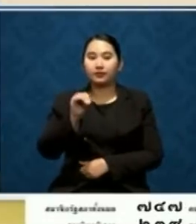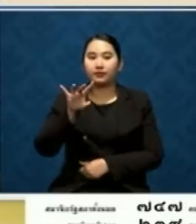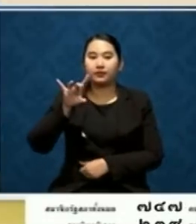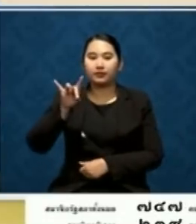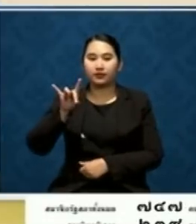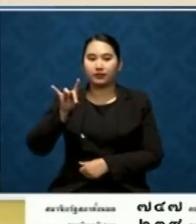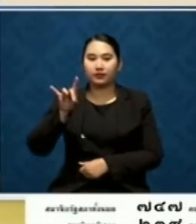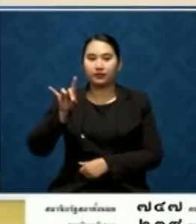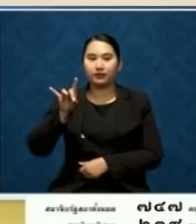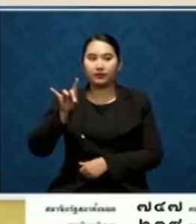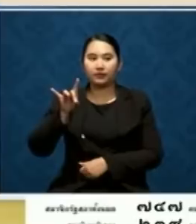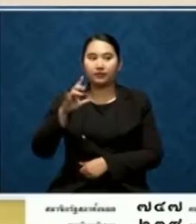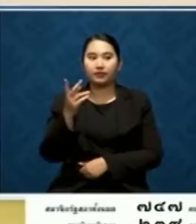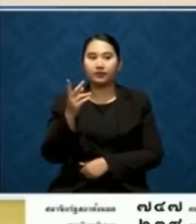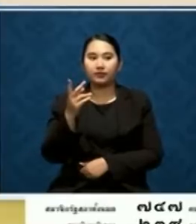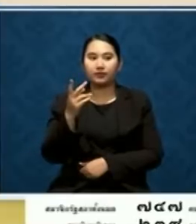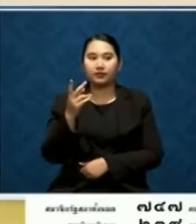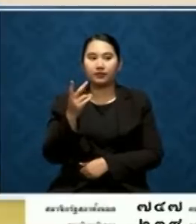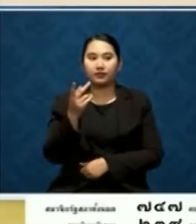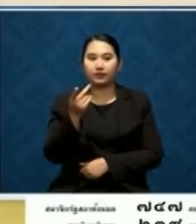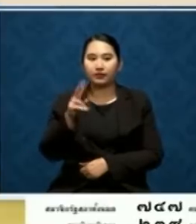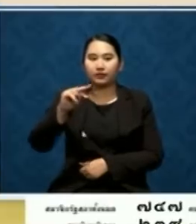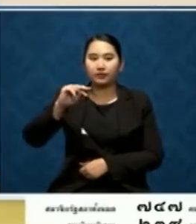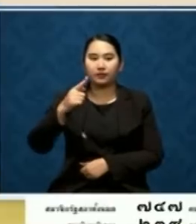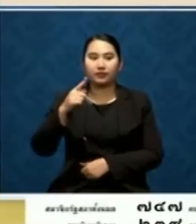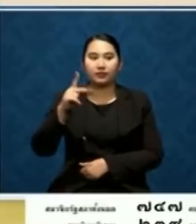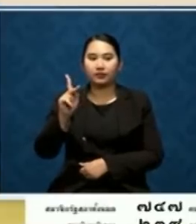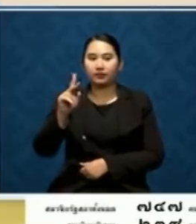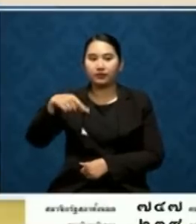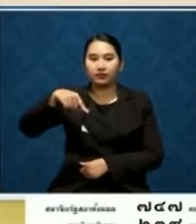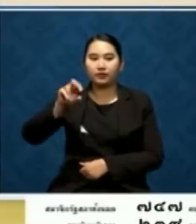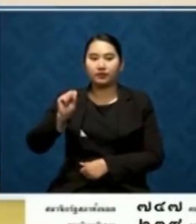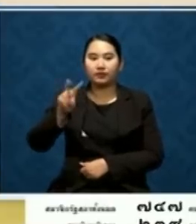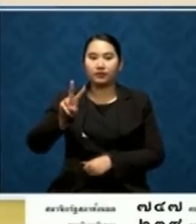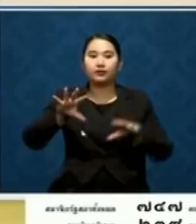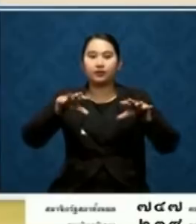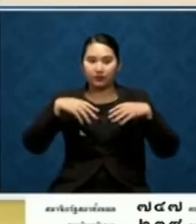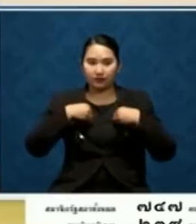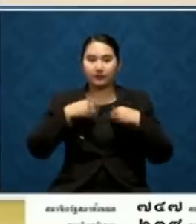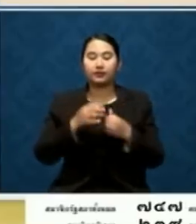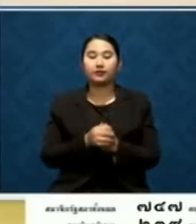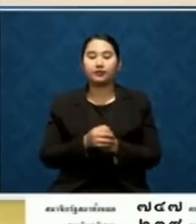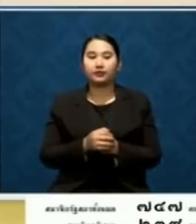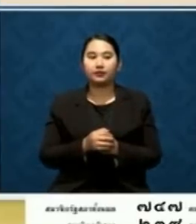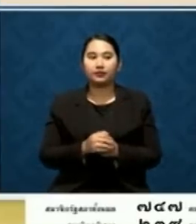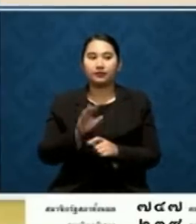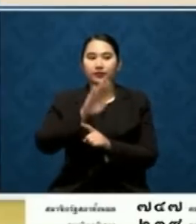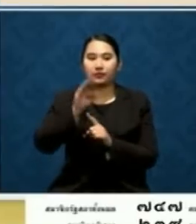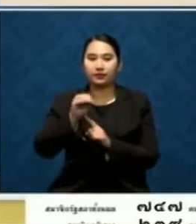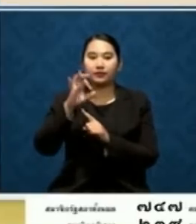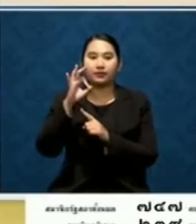48นายคงฤทธิ์ฉัตรมารีรัต เห็นชอบครับ